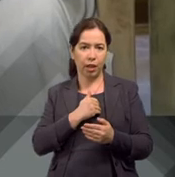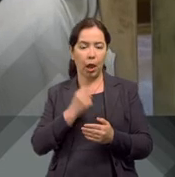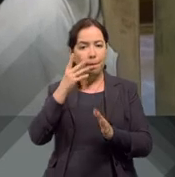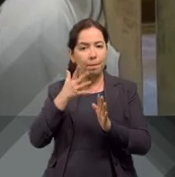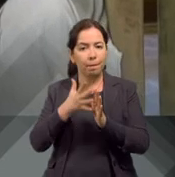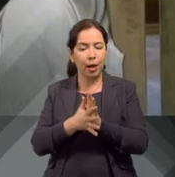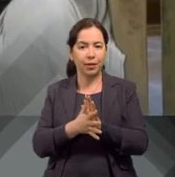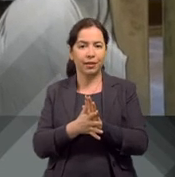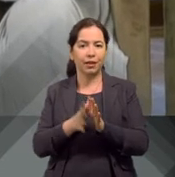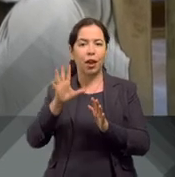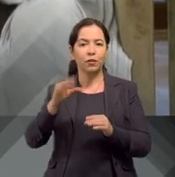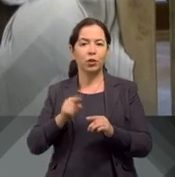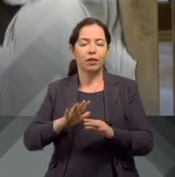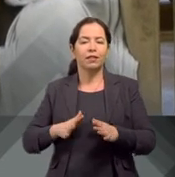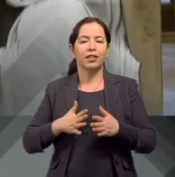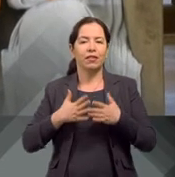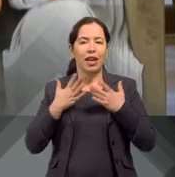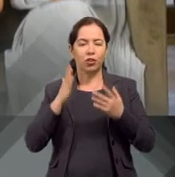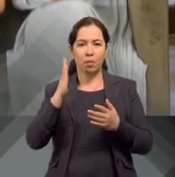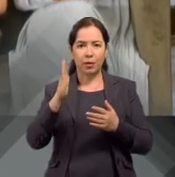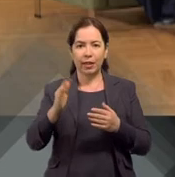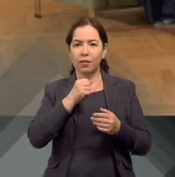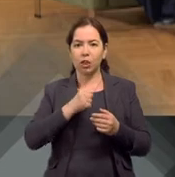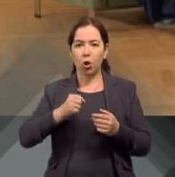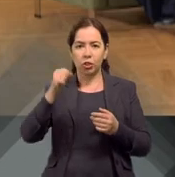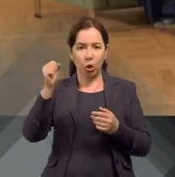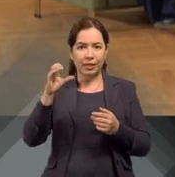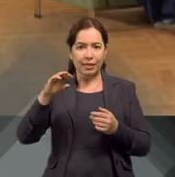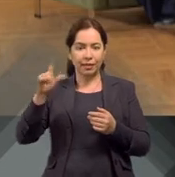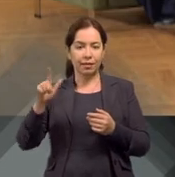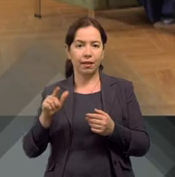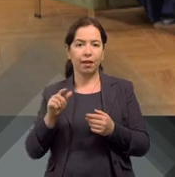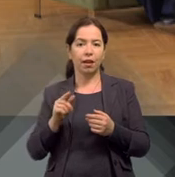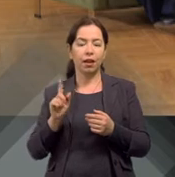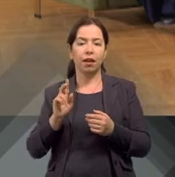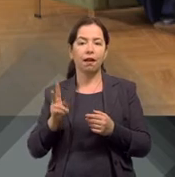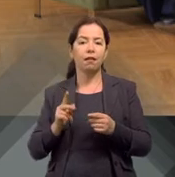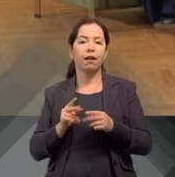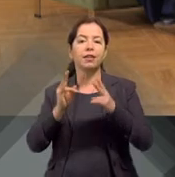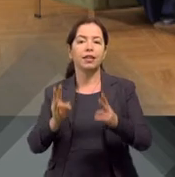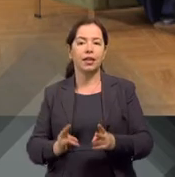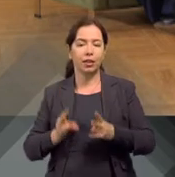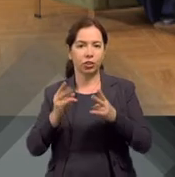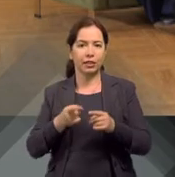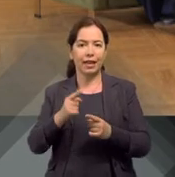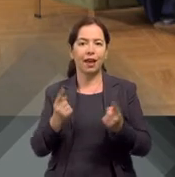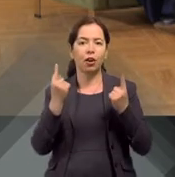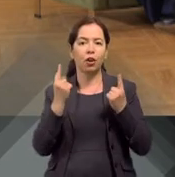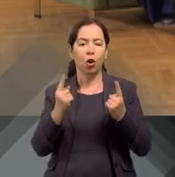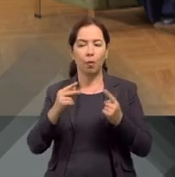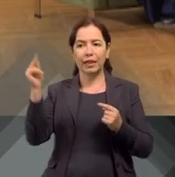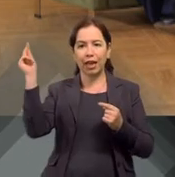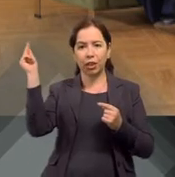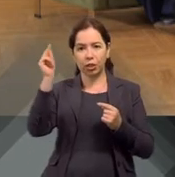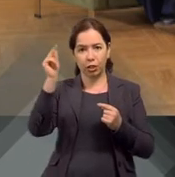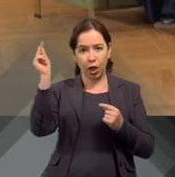Поймите всю эту вдохновляющую перспективу взрослости как нежности. Это огромная школа. Огромная школа, которая